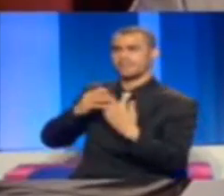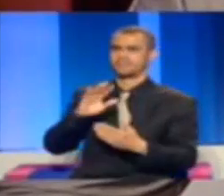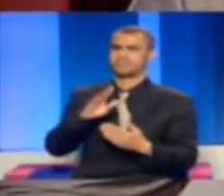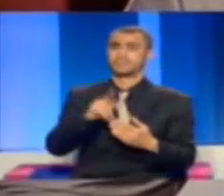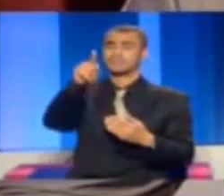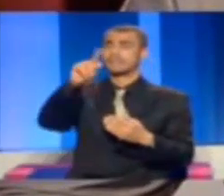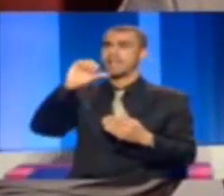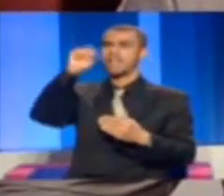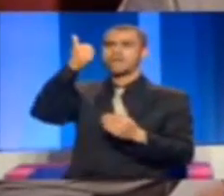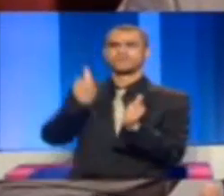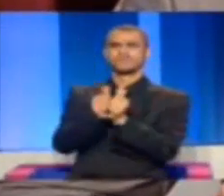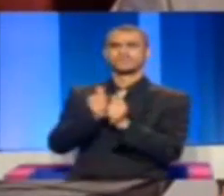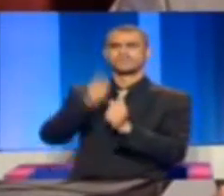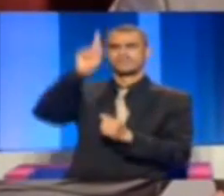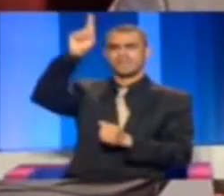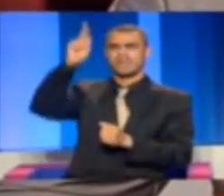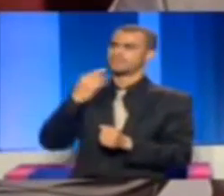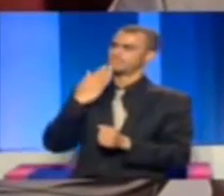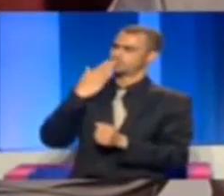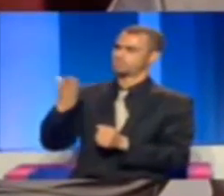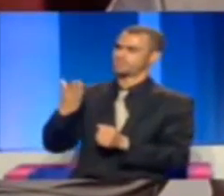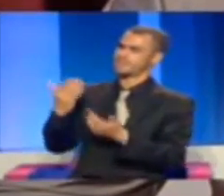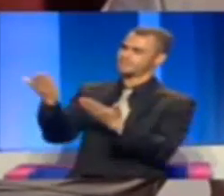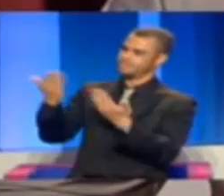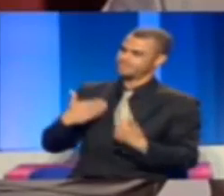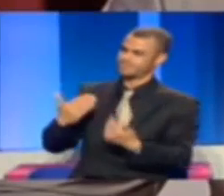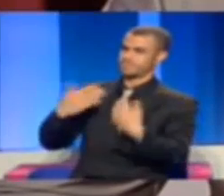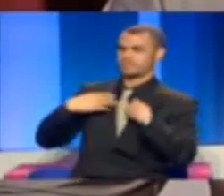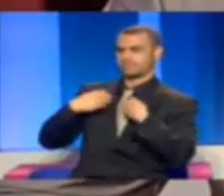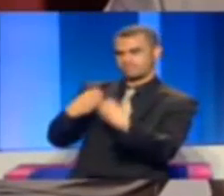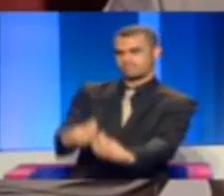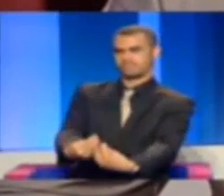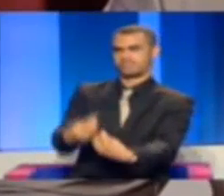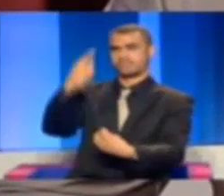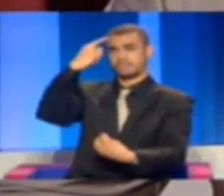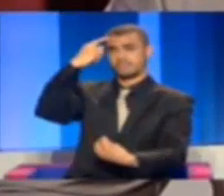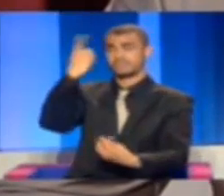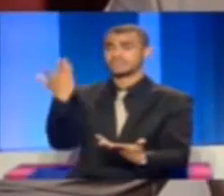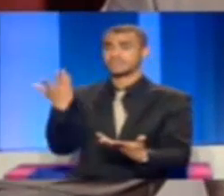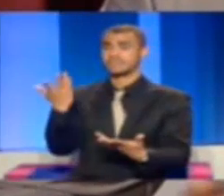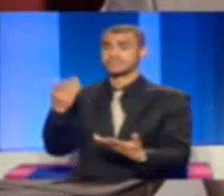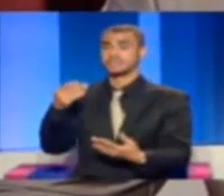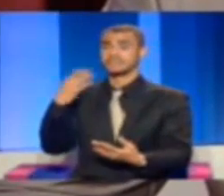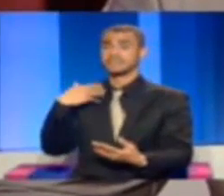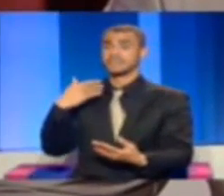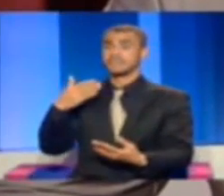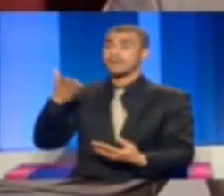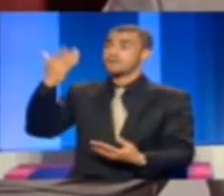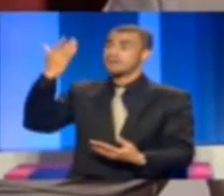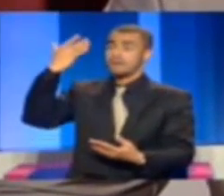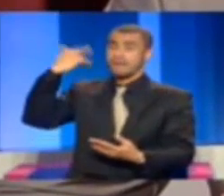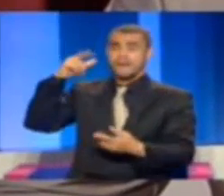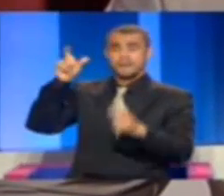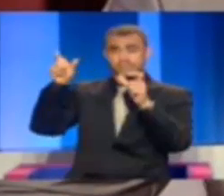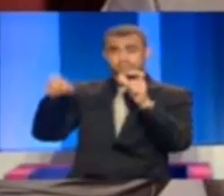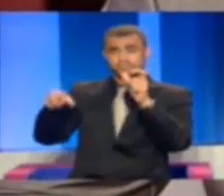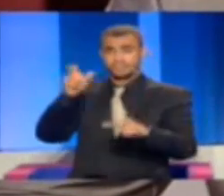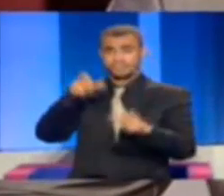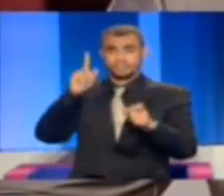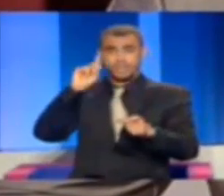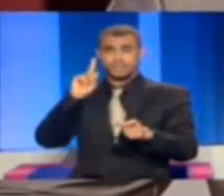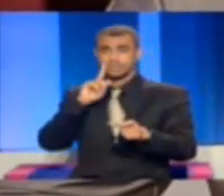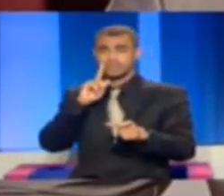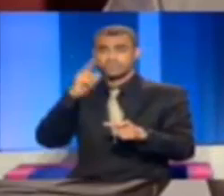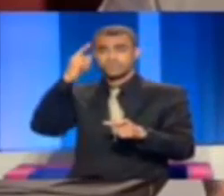اولا بسم الله الرحمن الرحيم وكنشكركم على هذه الاستضافه الكريمه، لانه من خلال هذه الرحله لواحد العالم اللي ربما حتى